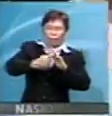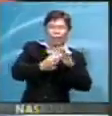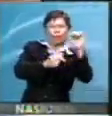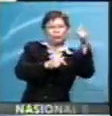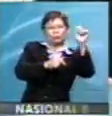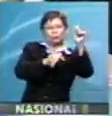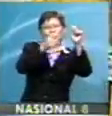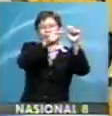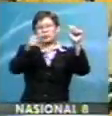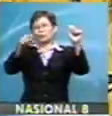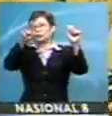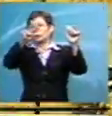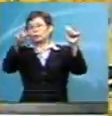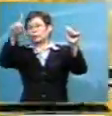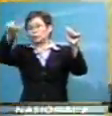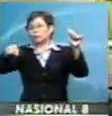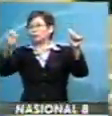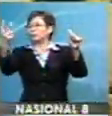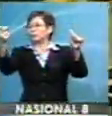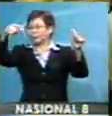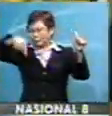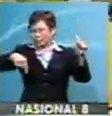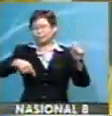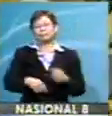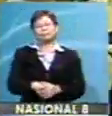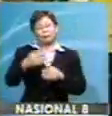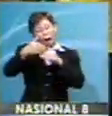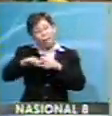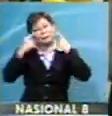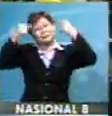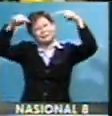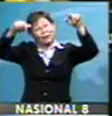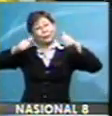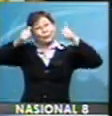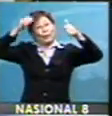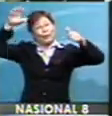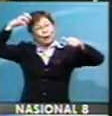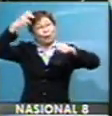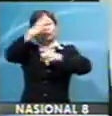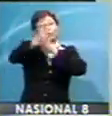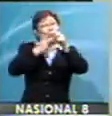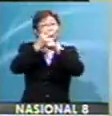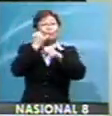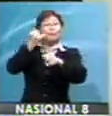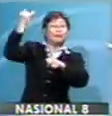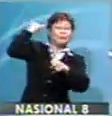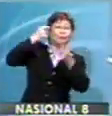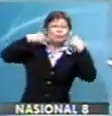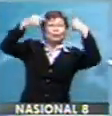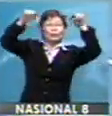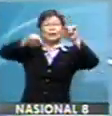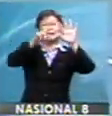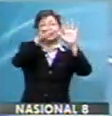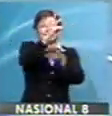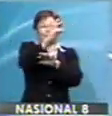10 hingga 21 disember ini selepas kejayaan hebat di laus dua tahun lalu dengan pencapaian 60